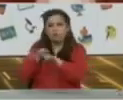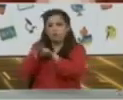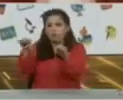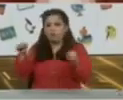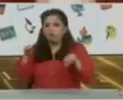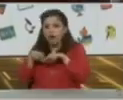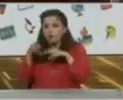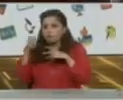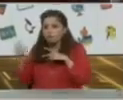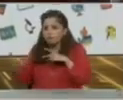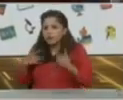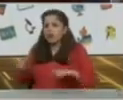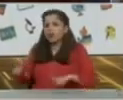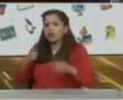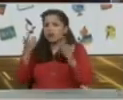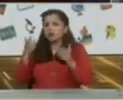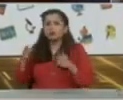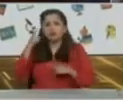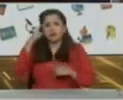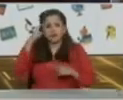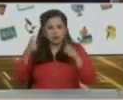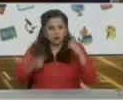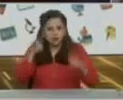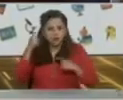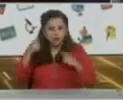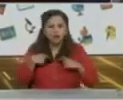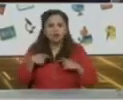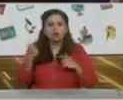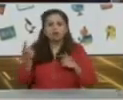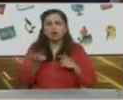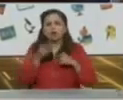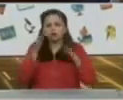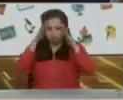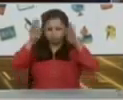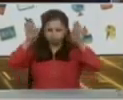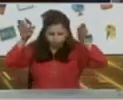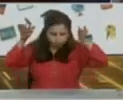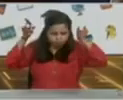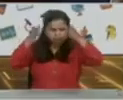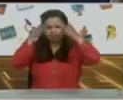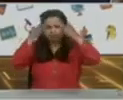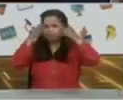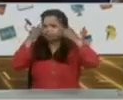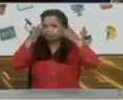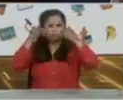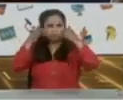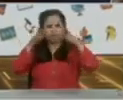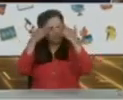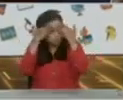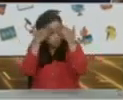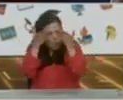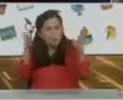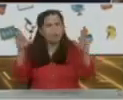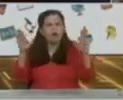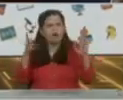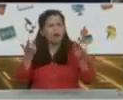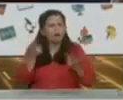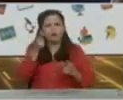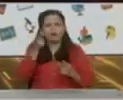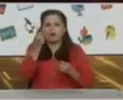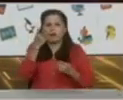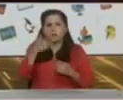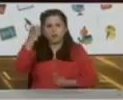में सोचने का दायरा इतना सिमट गया है। परीक्षा में आपके जो नंबर